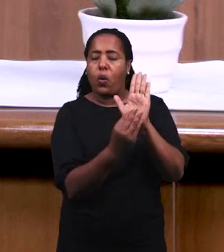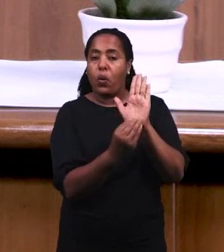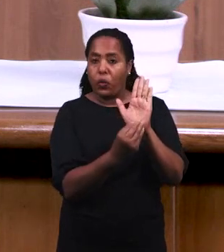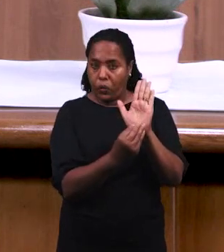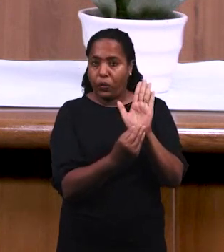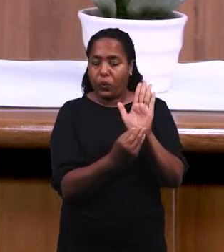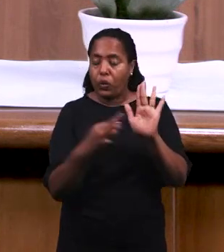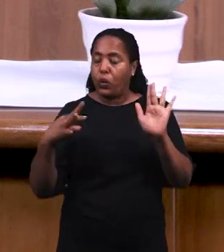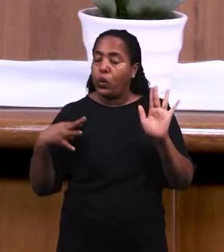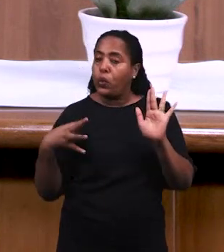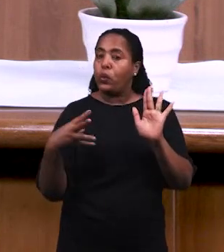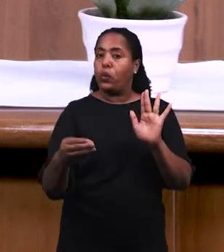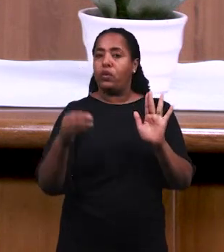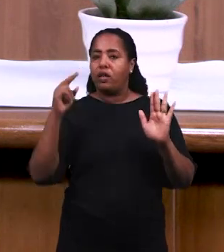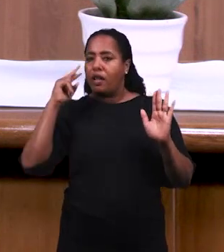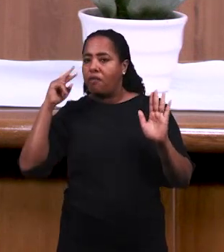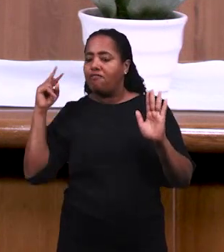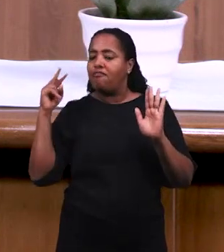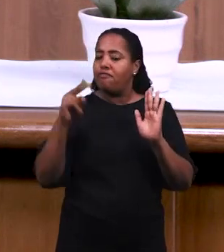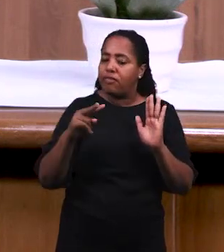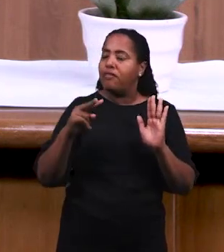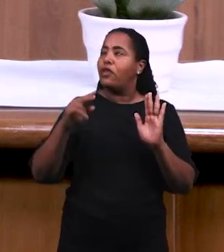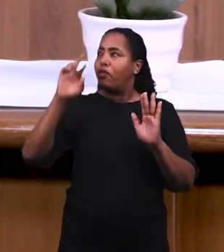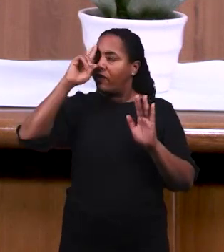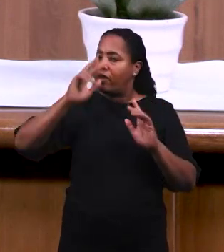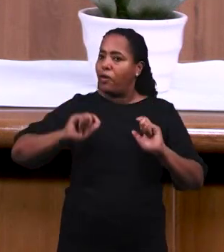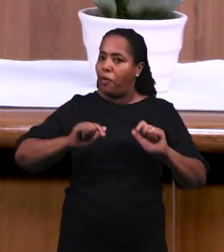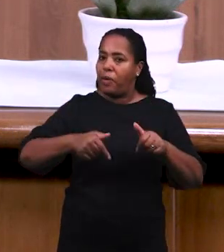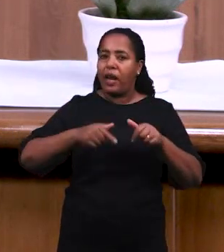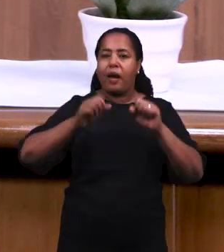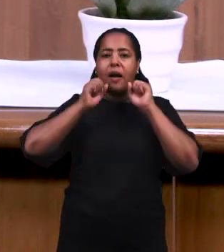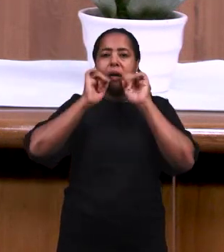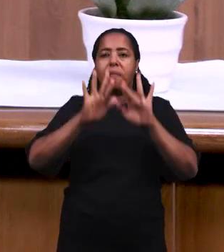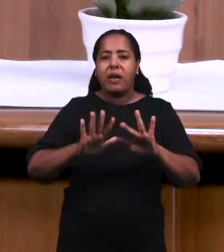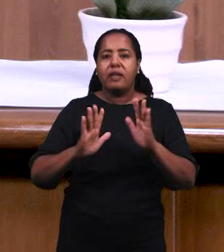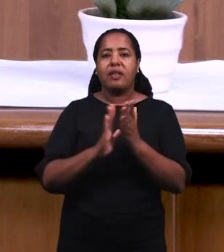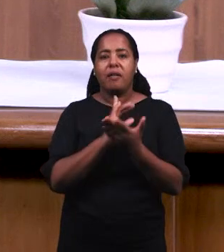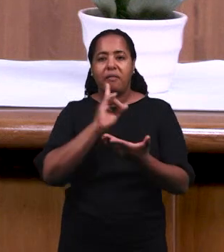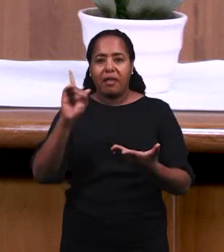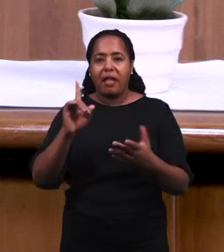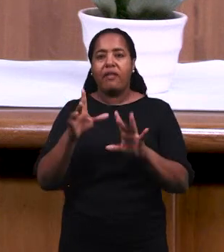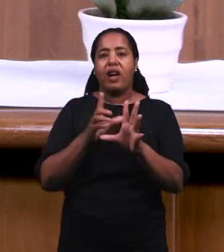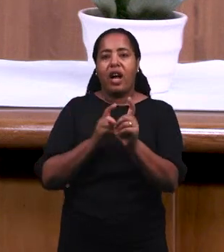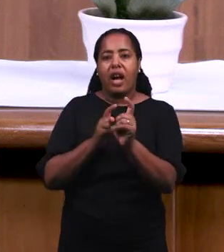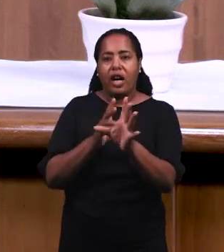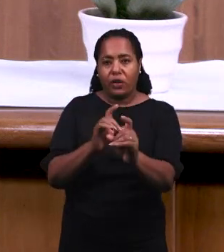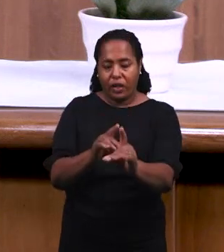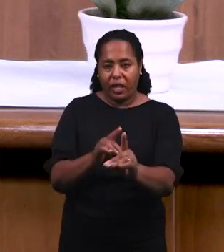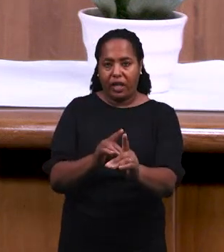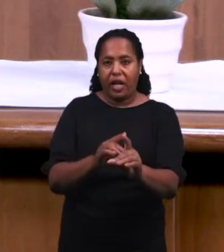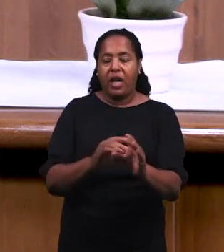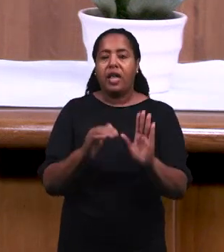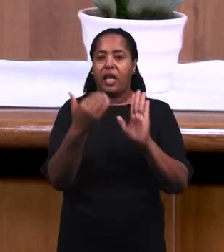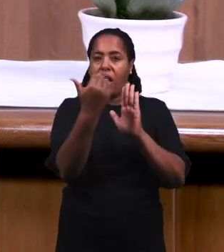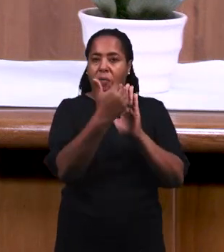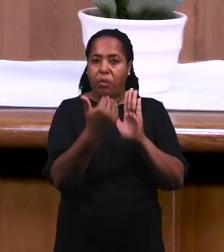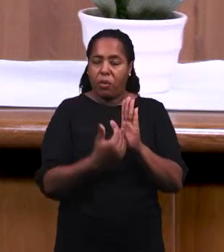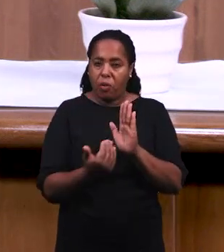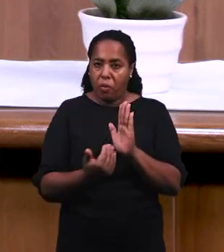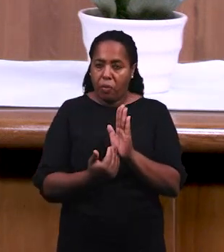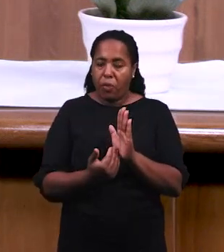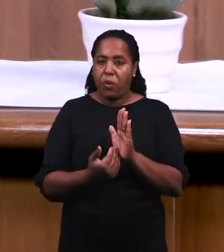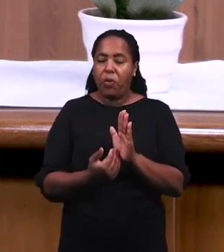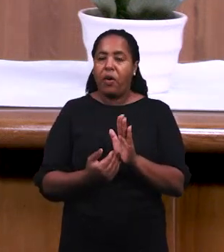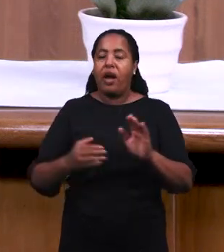То, что мы видим, да, те благословения, которые и изливаются, доктрина Божья. Это